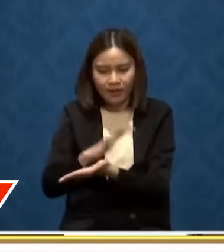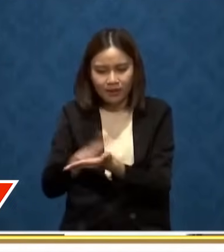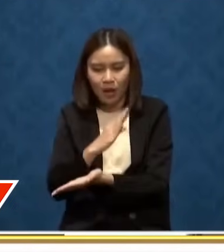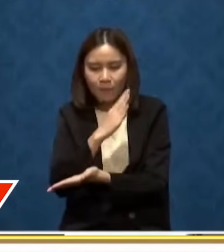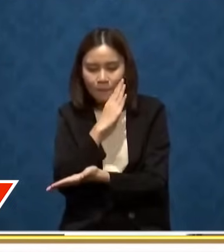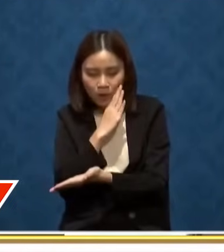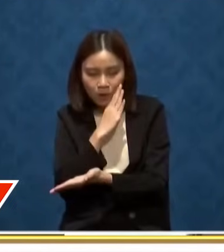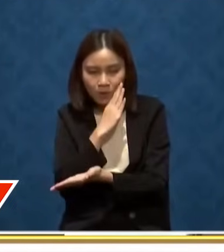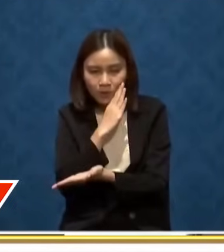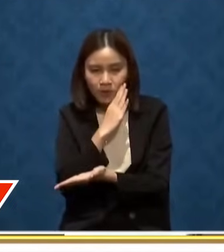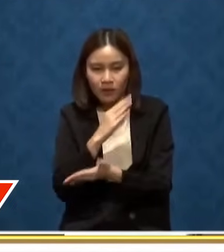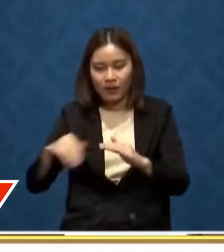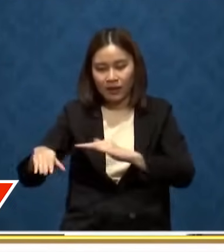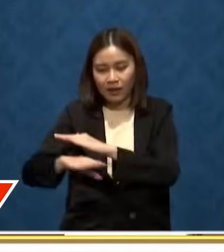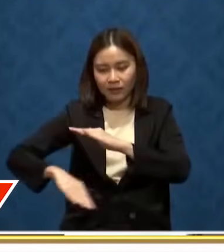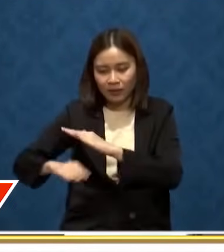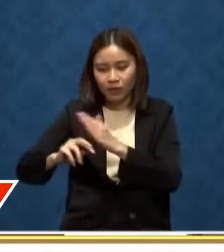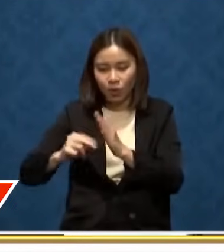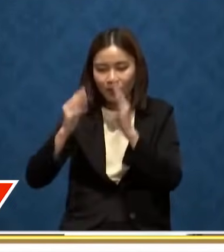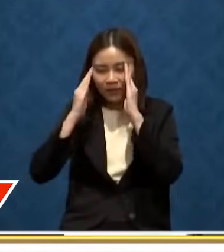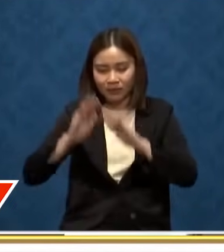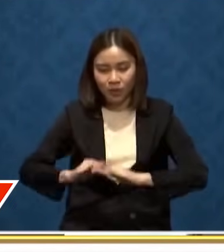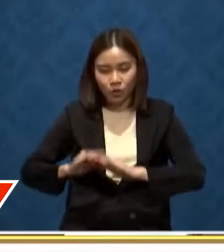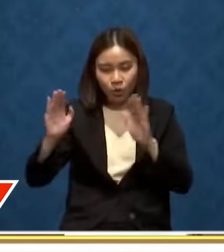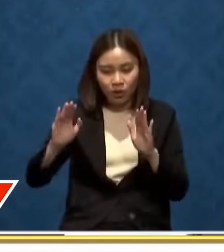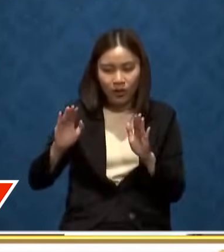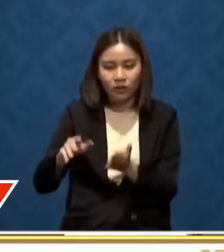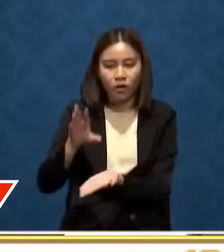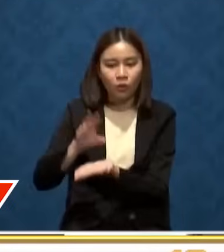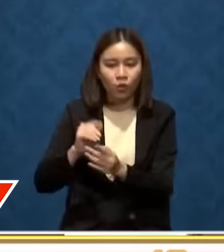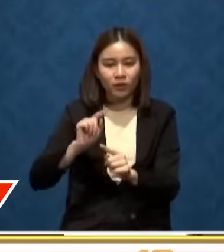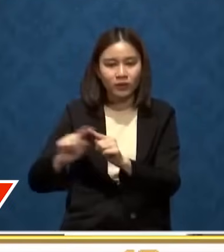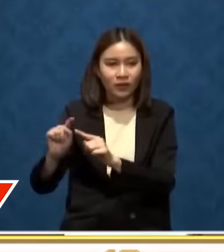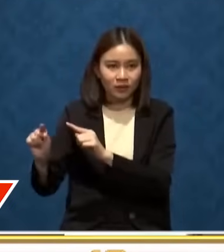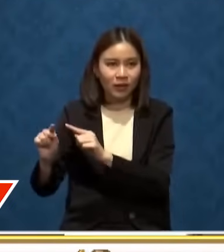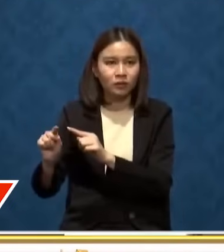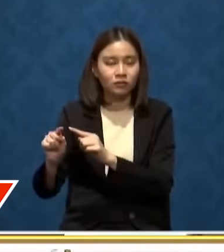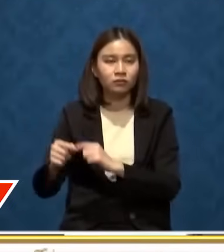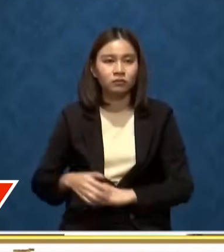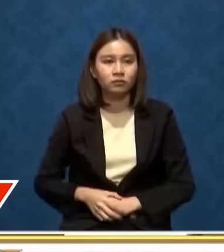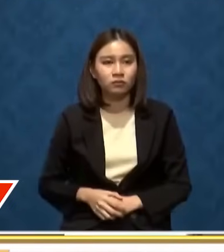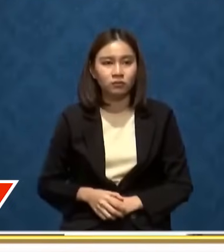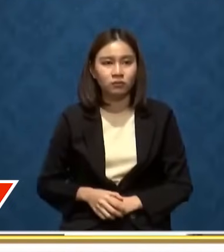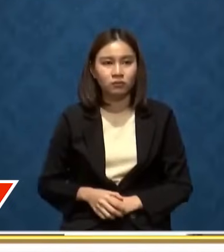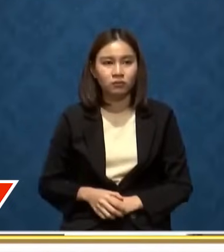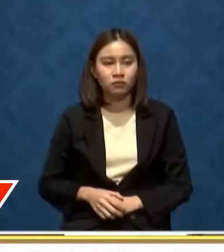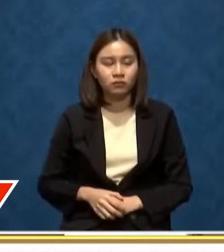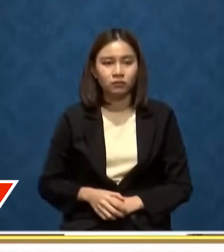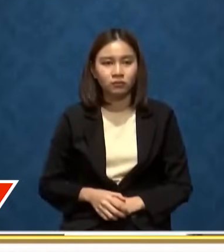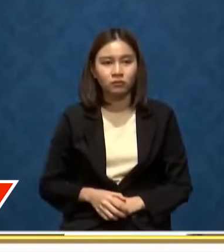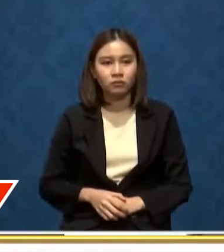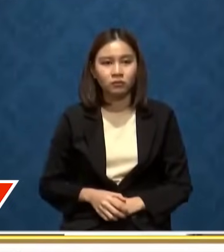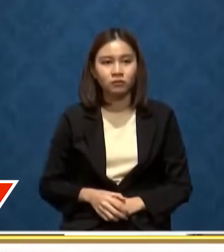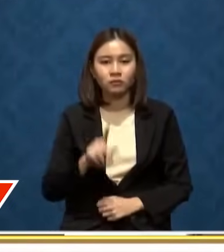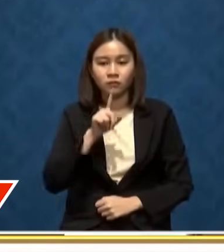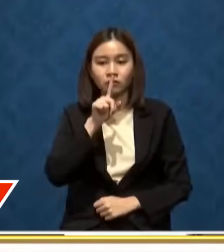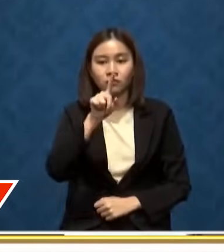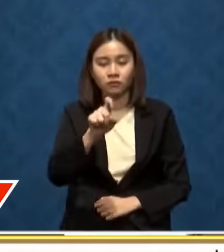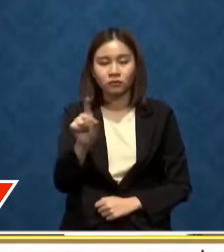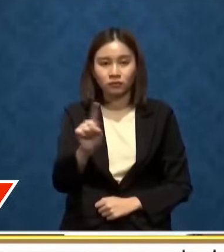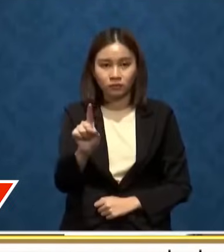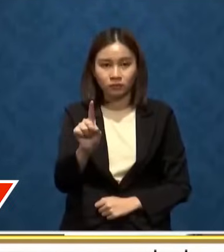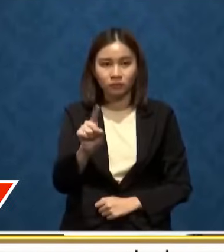ลักฐานตั้งใจละเว้นแสดงข้อมูลหรือการแทรกแซงควบคุมภายในท่านกำลังจะถามท่านว่